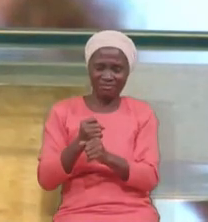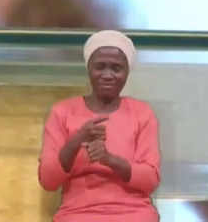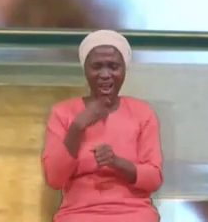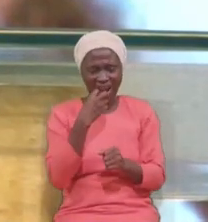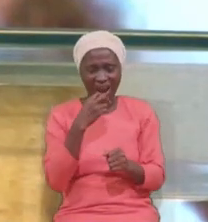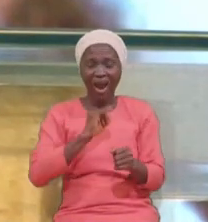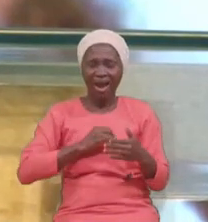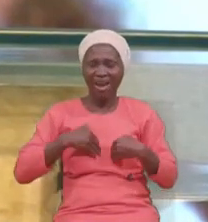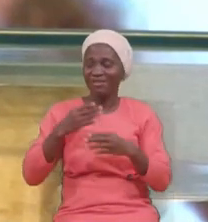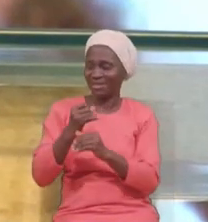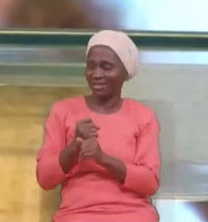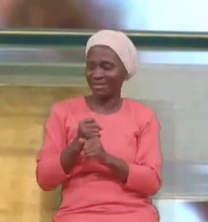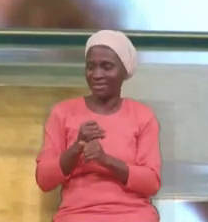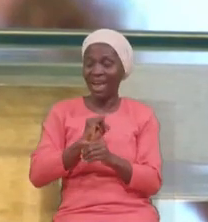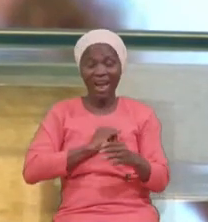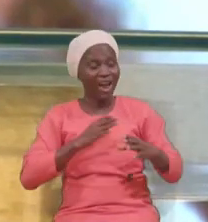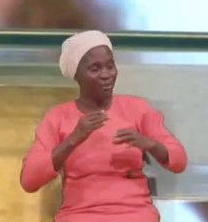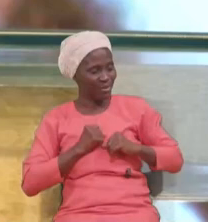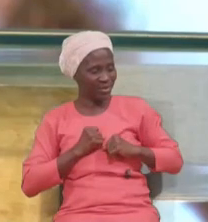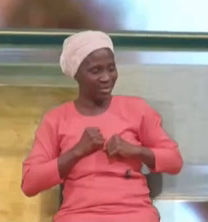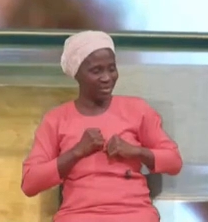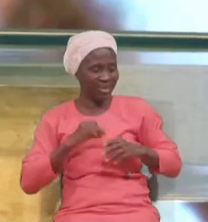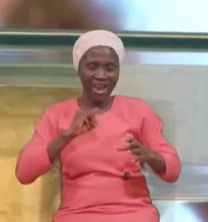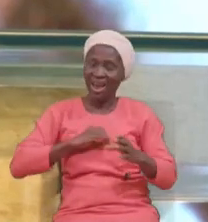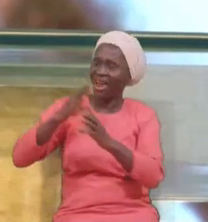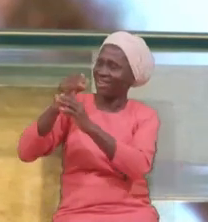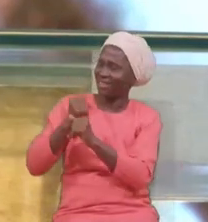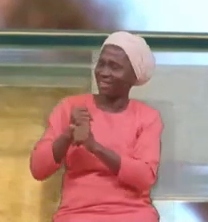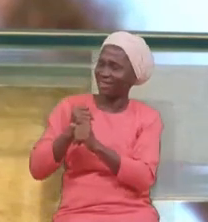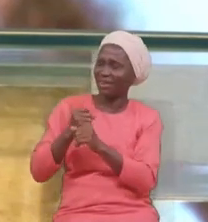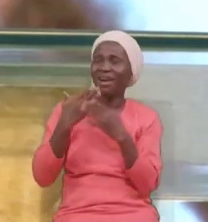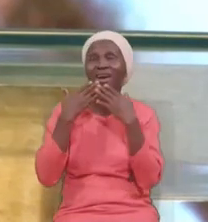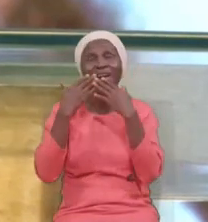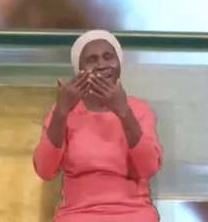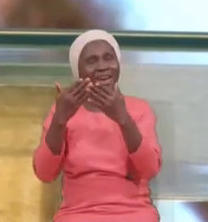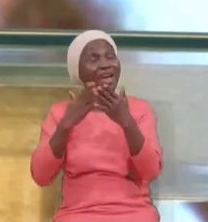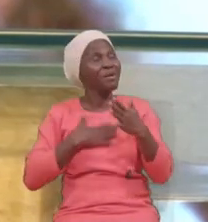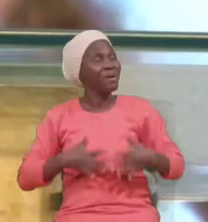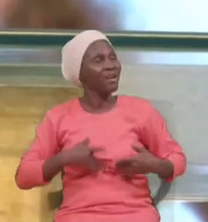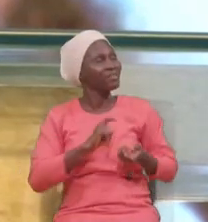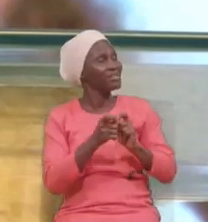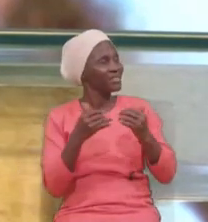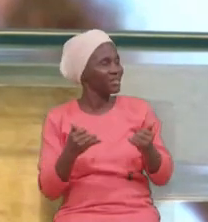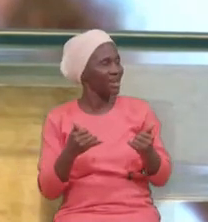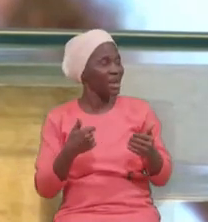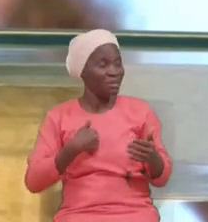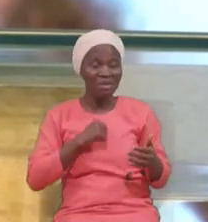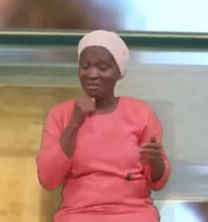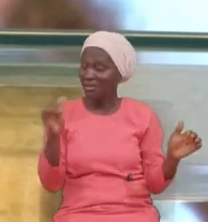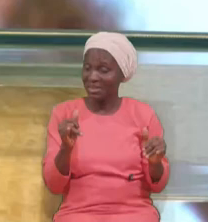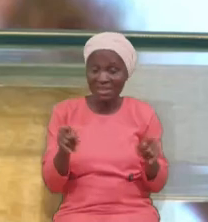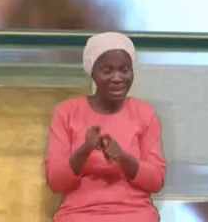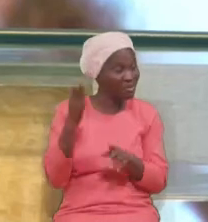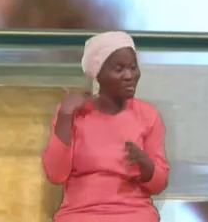reçois. Remerciez-le maintenant, maintenant, je possède. Remerciez-le maintenant, je ne suis plus le même. Remerciez-le maintenant, je